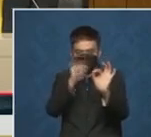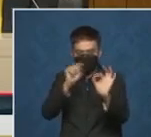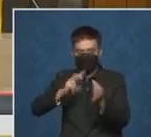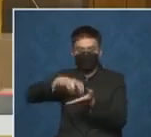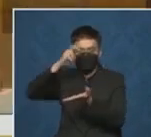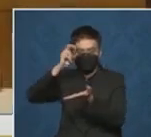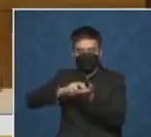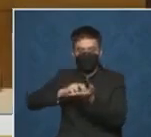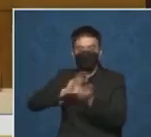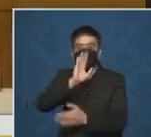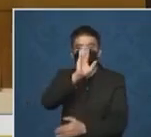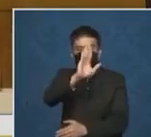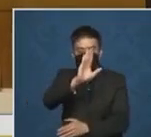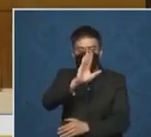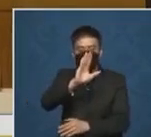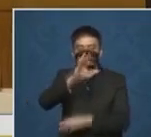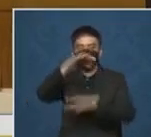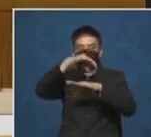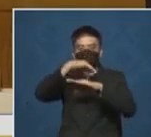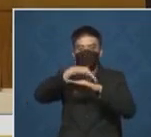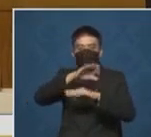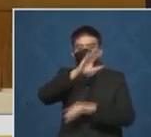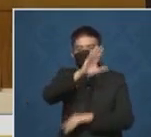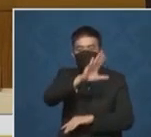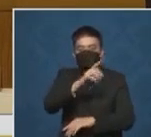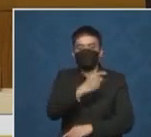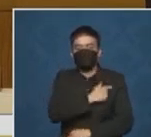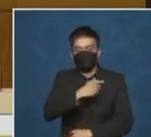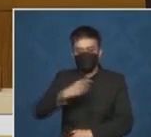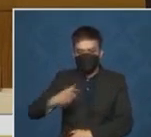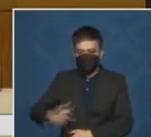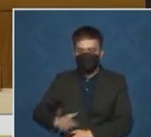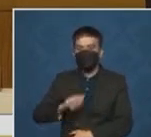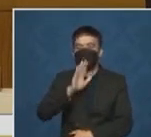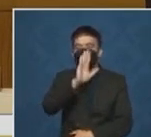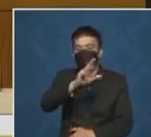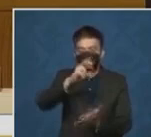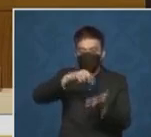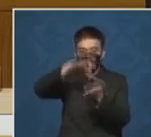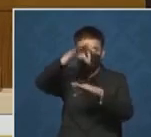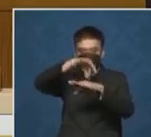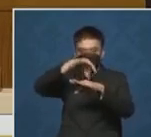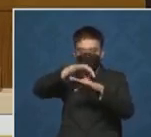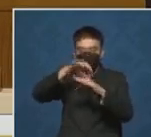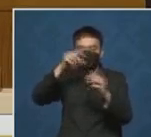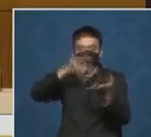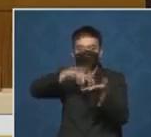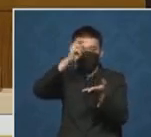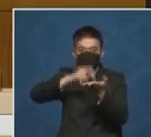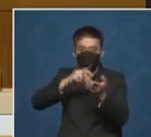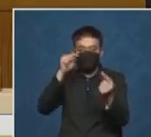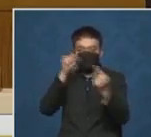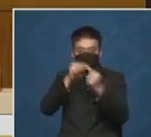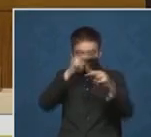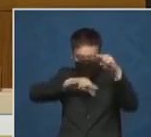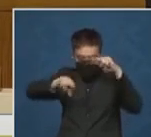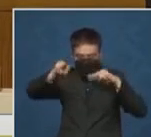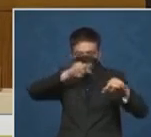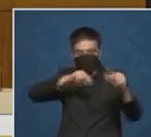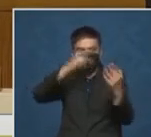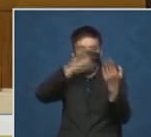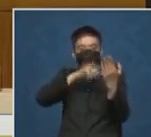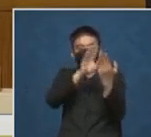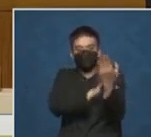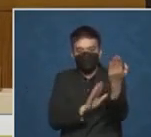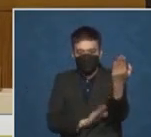อนนะของเลขาธิการศาลรัฐธรรมนูญในระหว่างชี้แจงเนี่ยปรากฏว่ามีสสก้าวไกลเนี่ยลุกขึ้นประท้ว